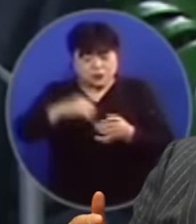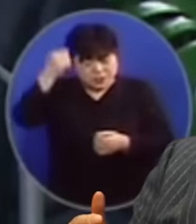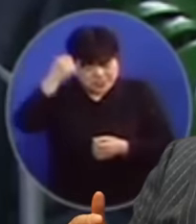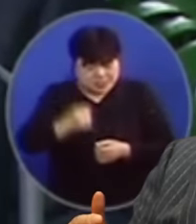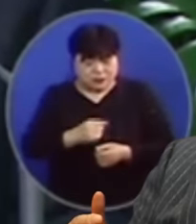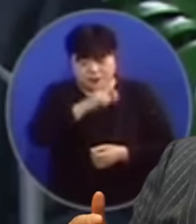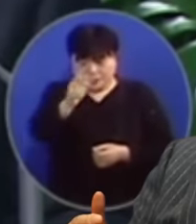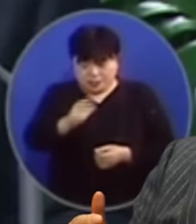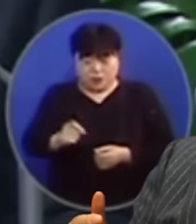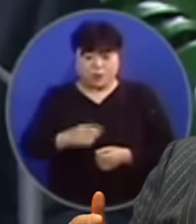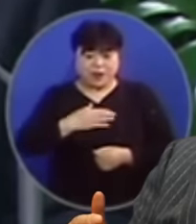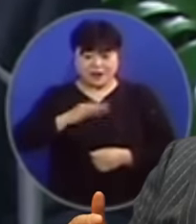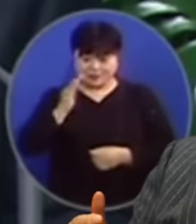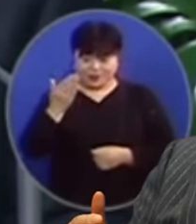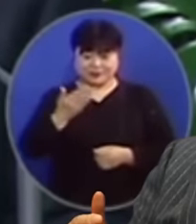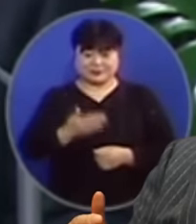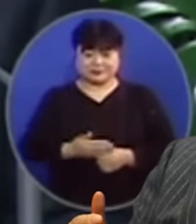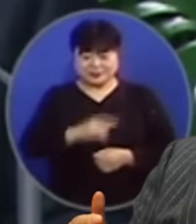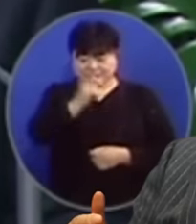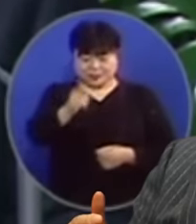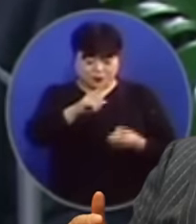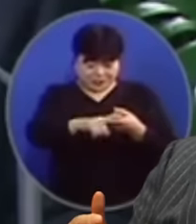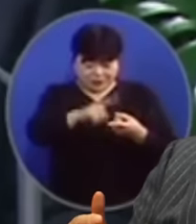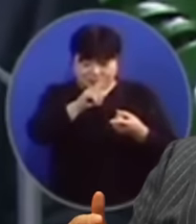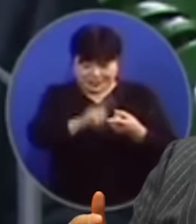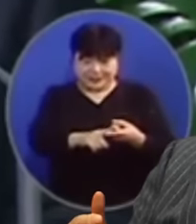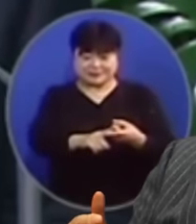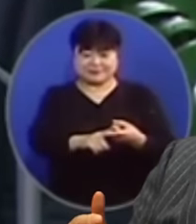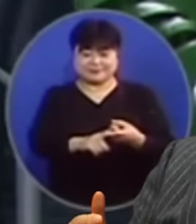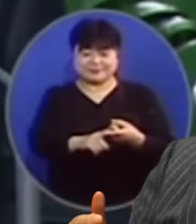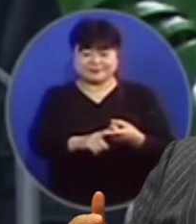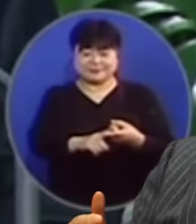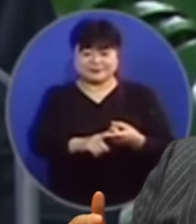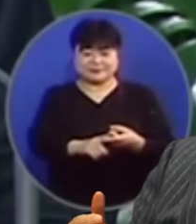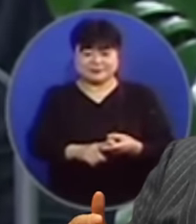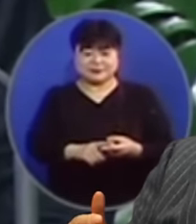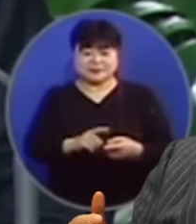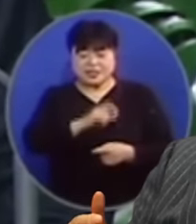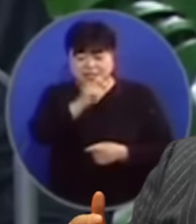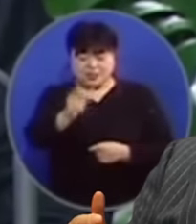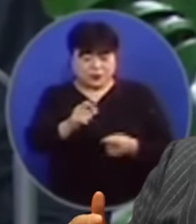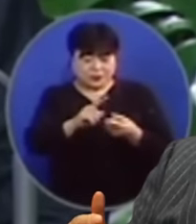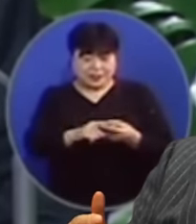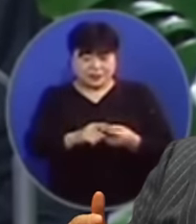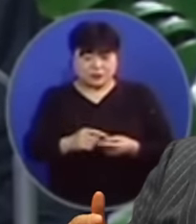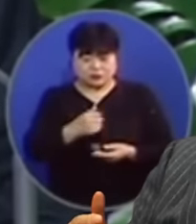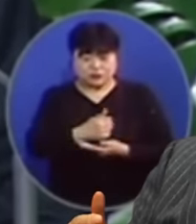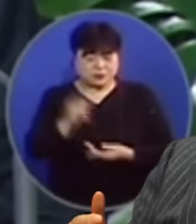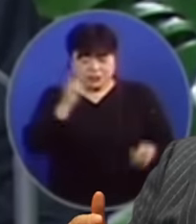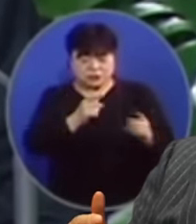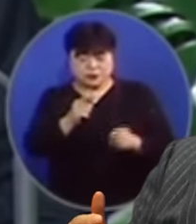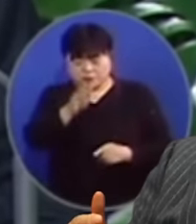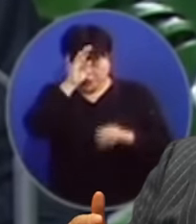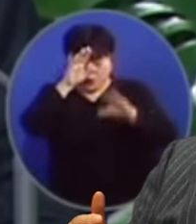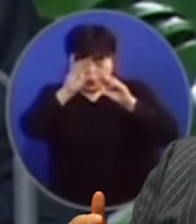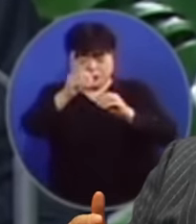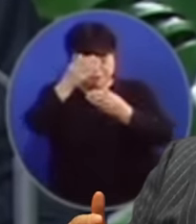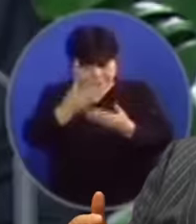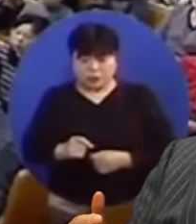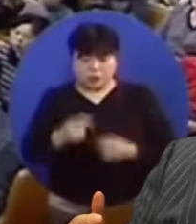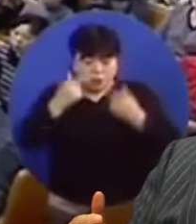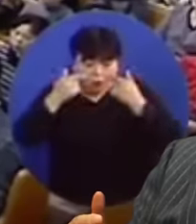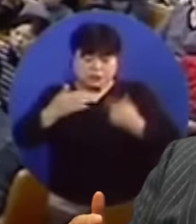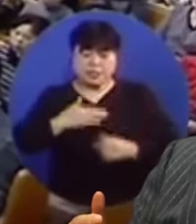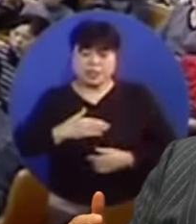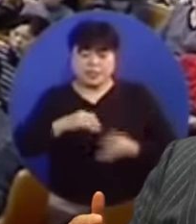것을 분명히 알아야 되는 것입니다. 기록되었을 때 성경에 기록되었을 때 제가 채찍에 맞음으로 너가 나음을 입었다고